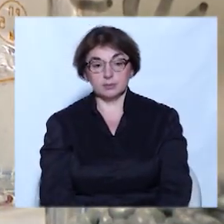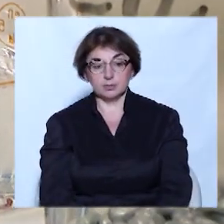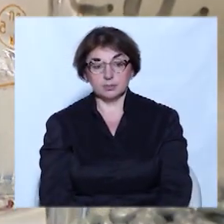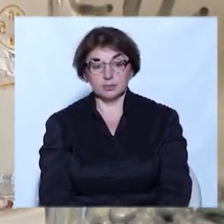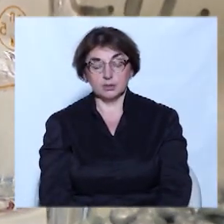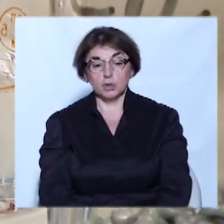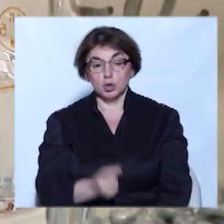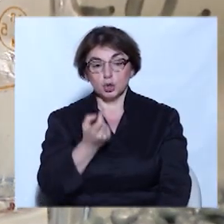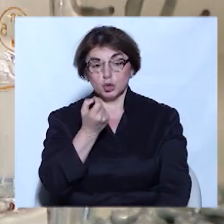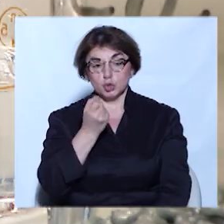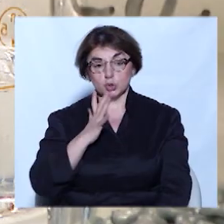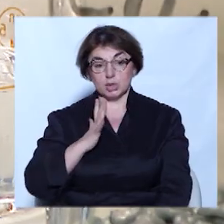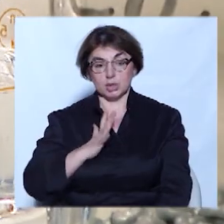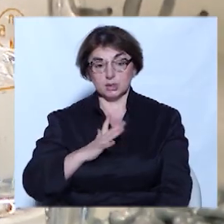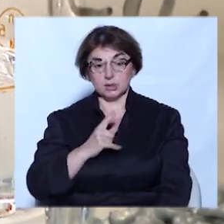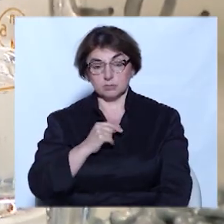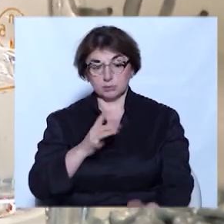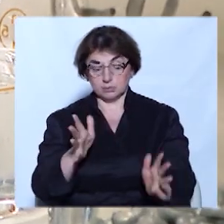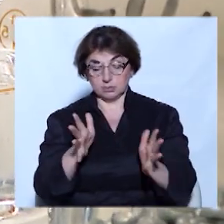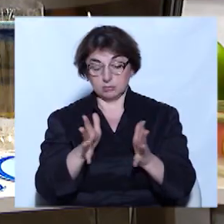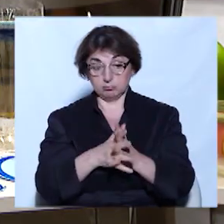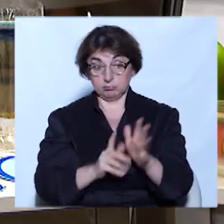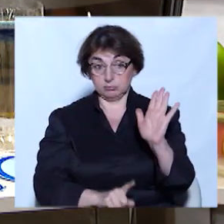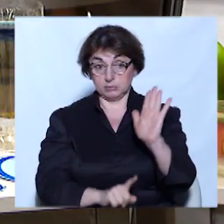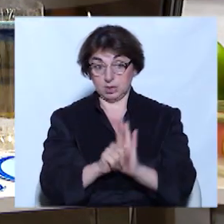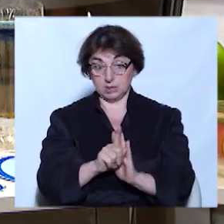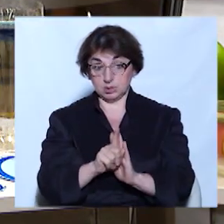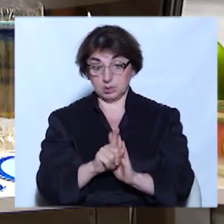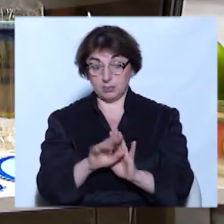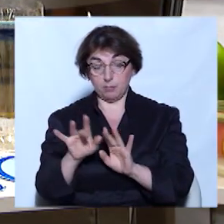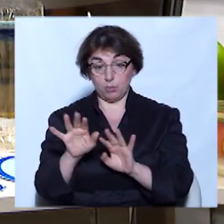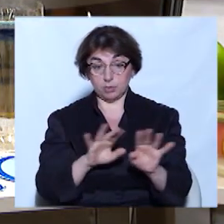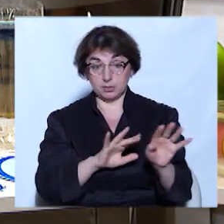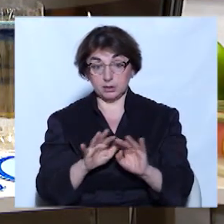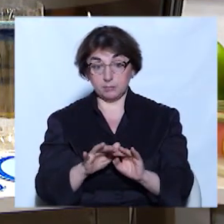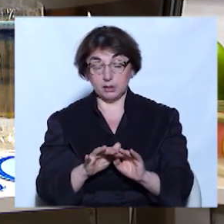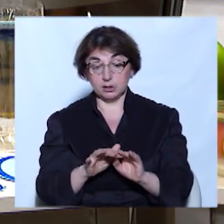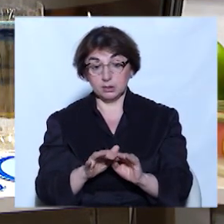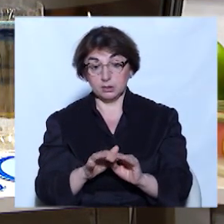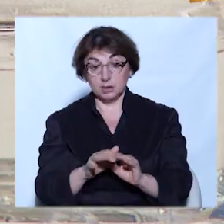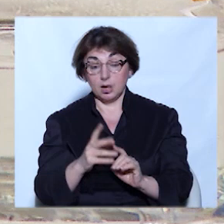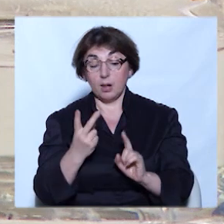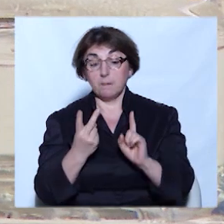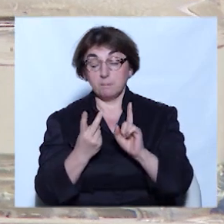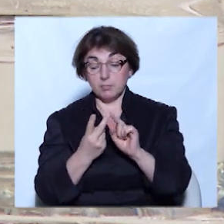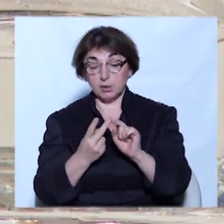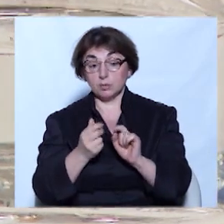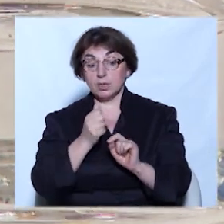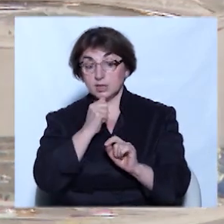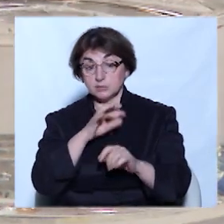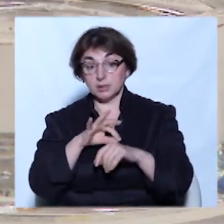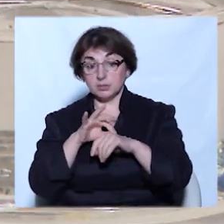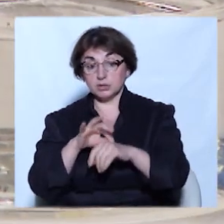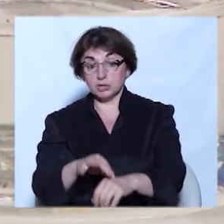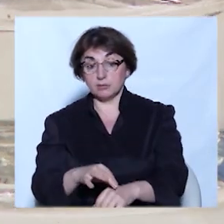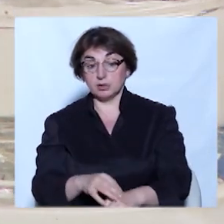ცოტა ხანში, სანამ რეაქცია გააქტიურდება და წავა რეაქცია, მეორე ექსპერიმენტიც ჩავატაროთ. ესე